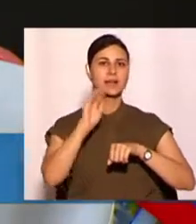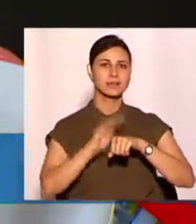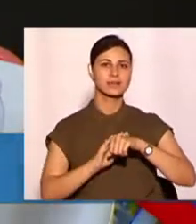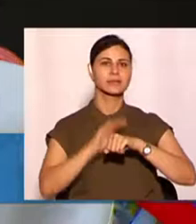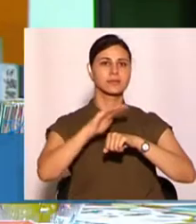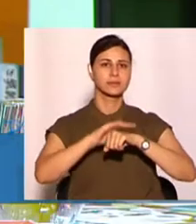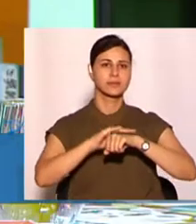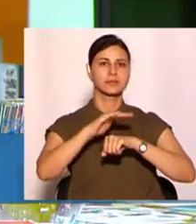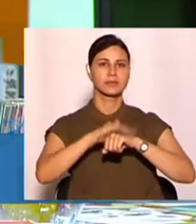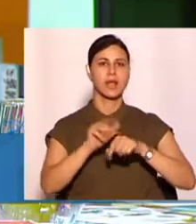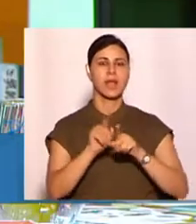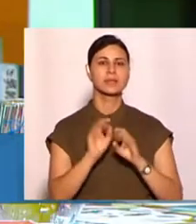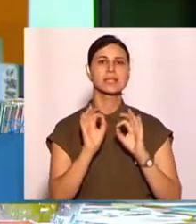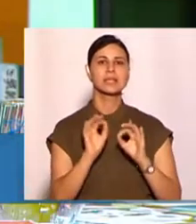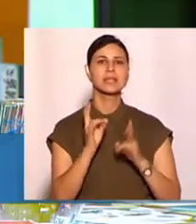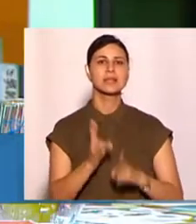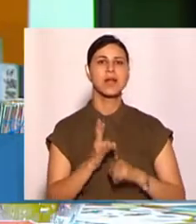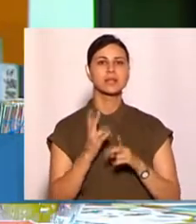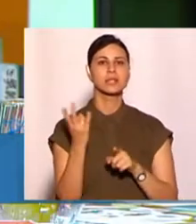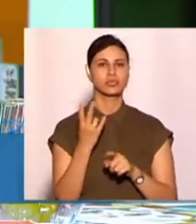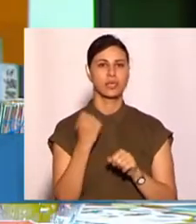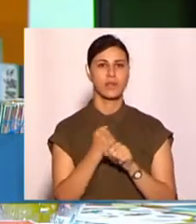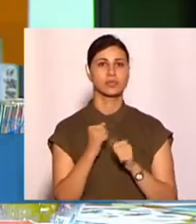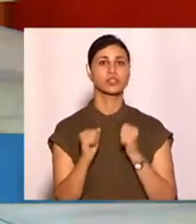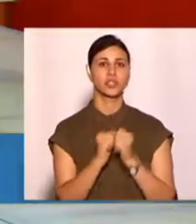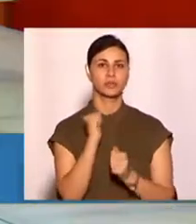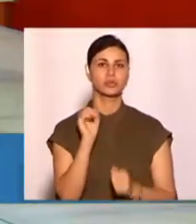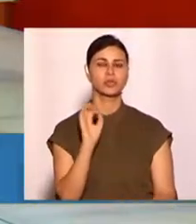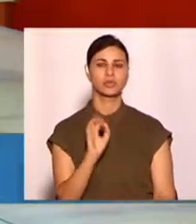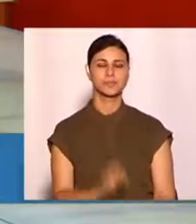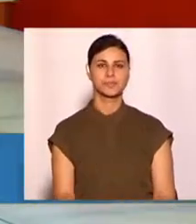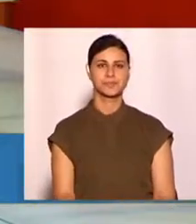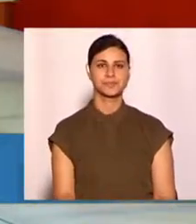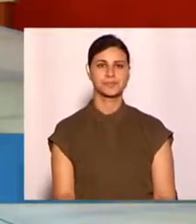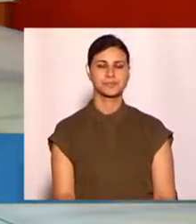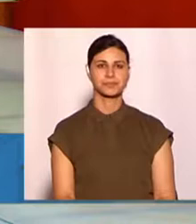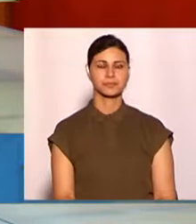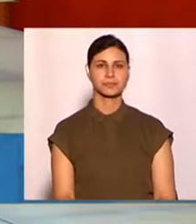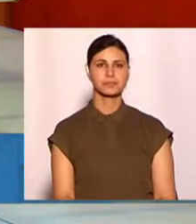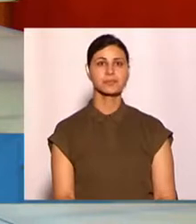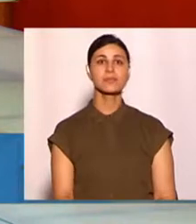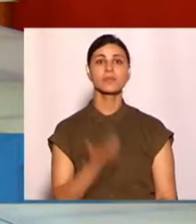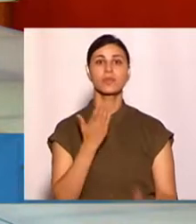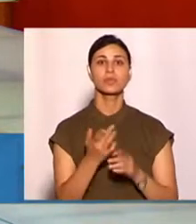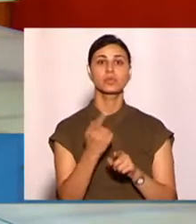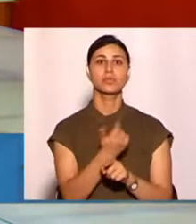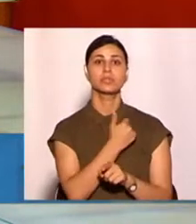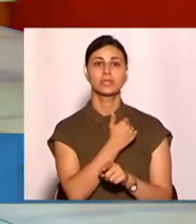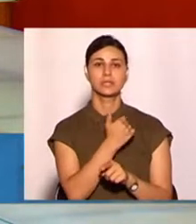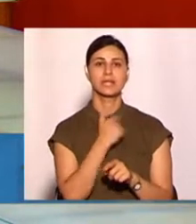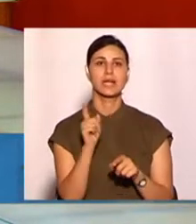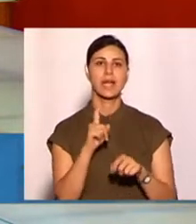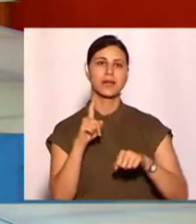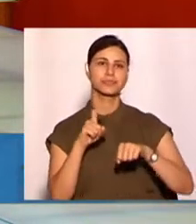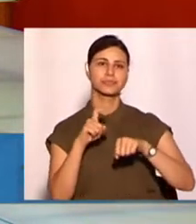ნაზი მოძრაობით შევიშროთ, დავიფინოთ ქსოვილი და შევიშროთ. დიახ, ძალიან მნიშვნელოვანია. თუ გადაწყვეტთ, რომ გამოიყენოთ